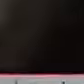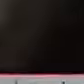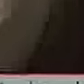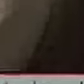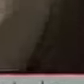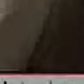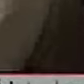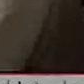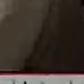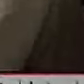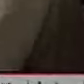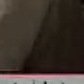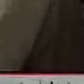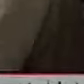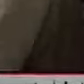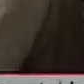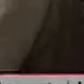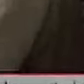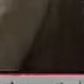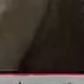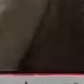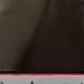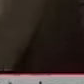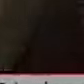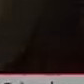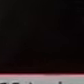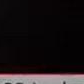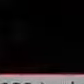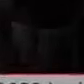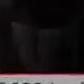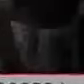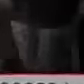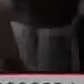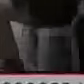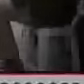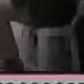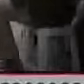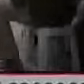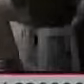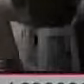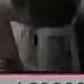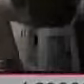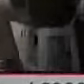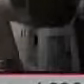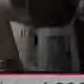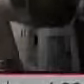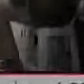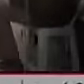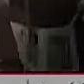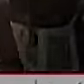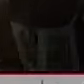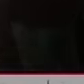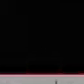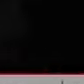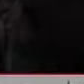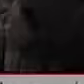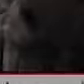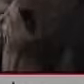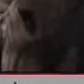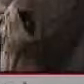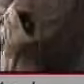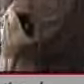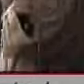كان واحد من الناس زي كل الناس،